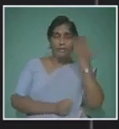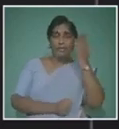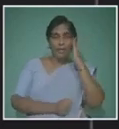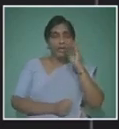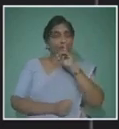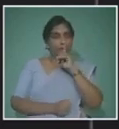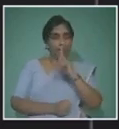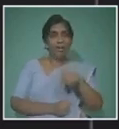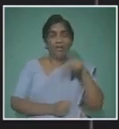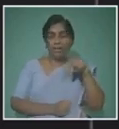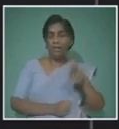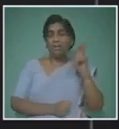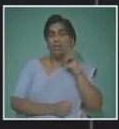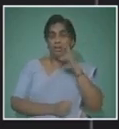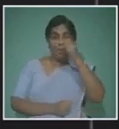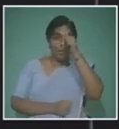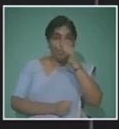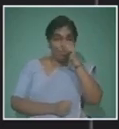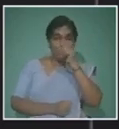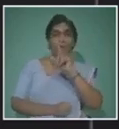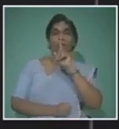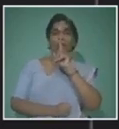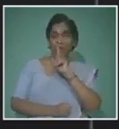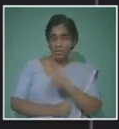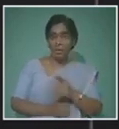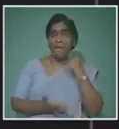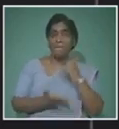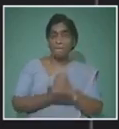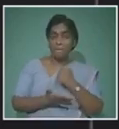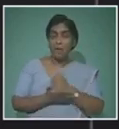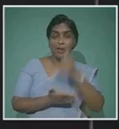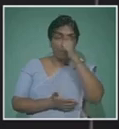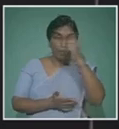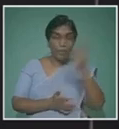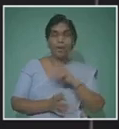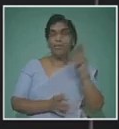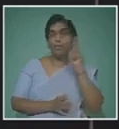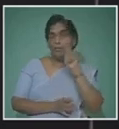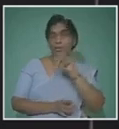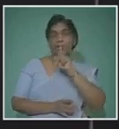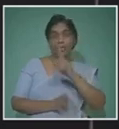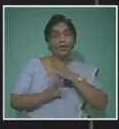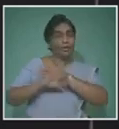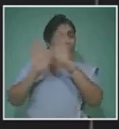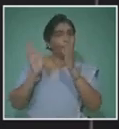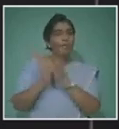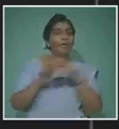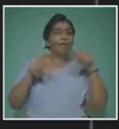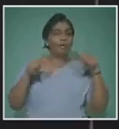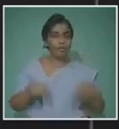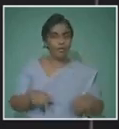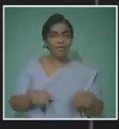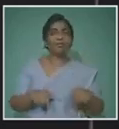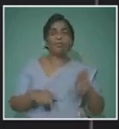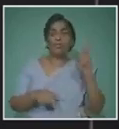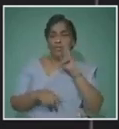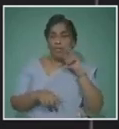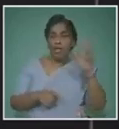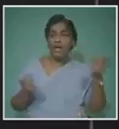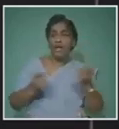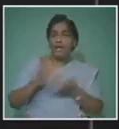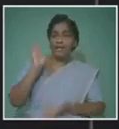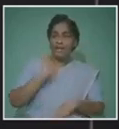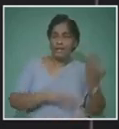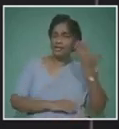කට්ටිය රනිල් වික්‍රමසිංහ හොරා කියපු කට්ටිය මහා බැංකුව කැඩුවේ රනිල් වික්‍රමසිංහ කියලා කියපු කට්ටිය අද එතුමාට කඩේ යන